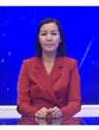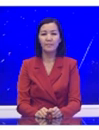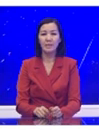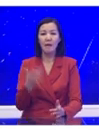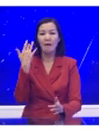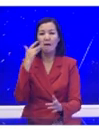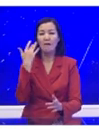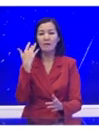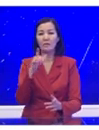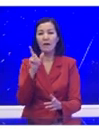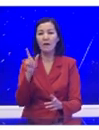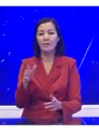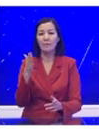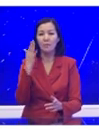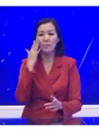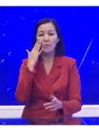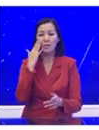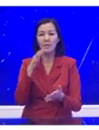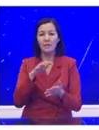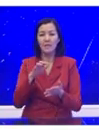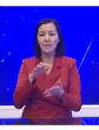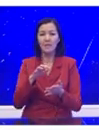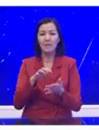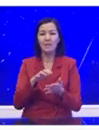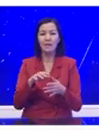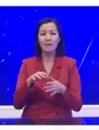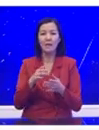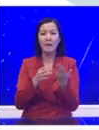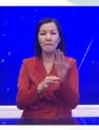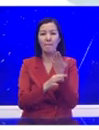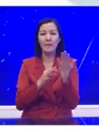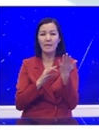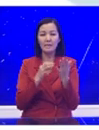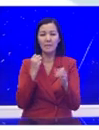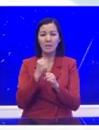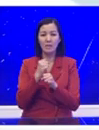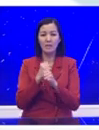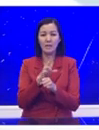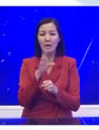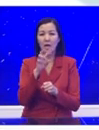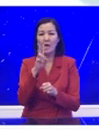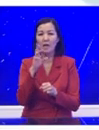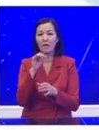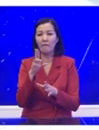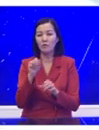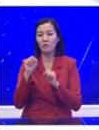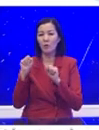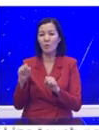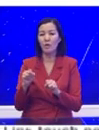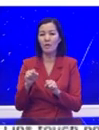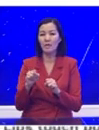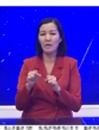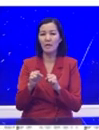Ақышта адамның қолы бетіне тисе дірілдейтін білезік жасалды. Осылайша құрылғы иесін коронавирус жұқтырудан қорғайды. Білезікте